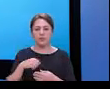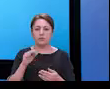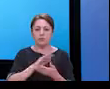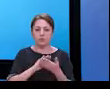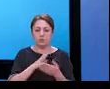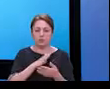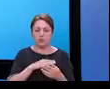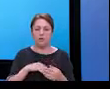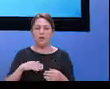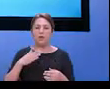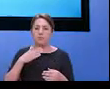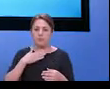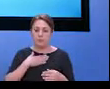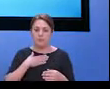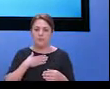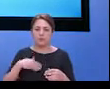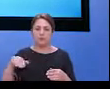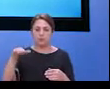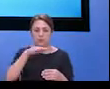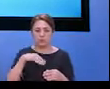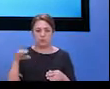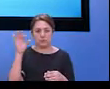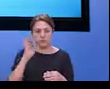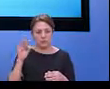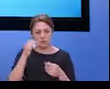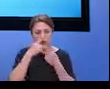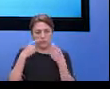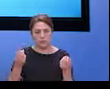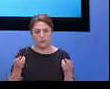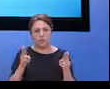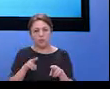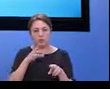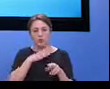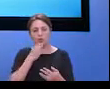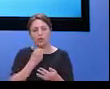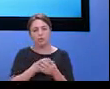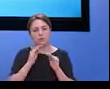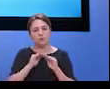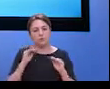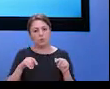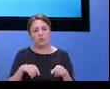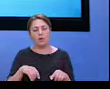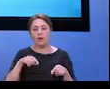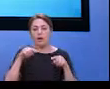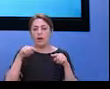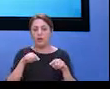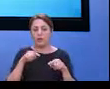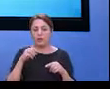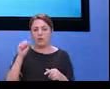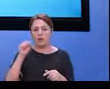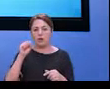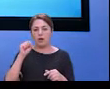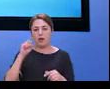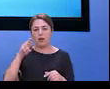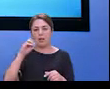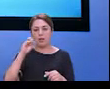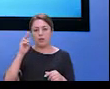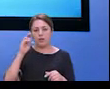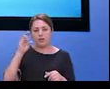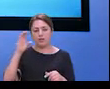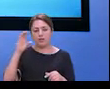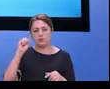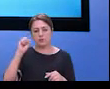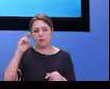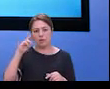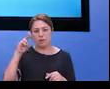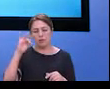бизнинг юртимиз ҳақида маълумотларни қолдирган. Азиз ўқувчилар, айнан Александр Македонский ҳақидаги асарларни этиб